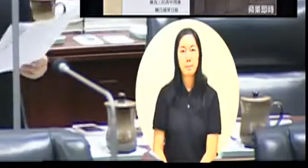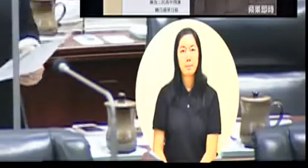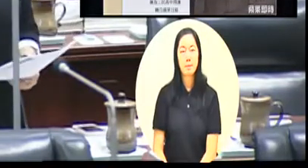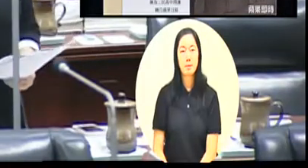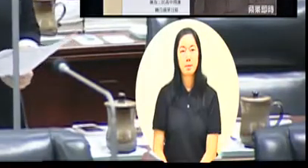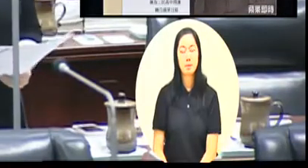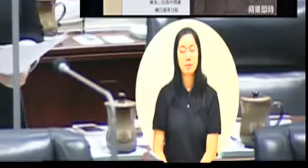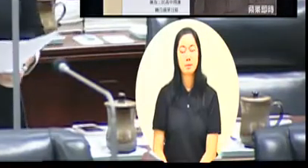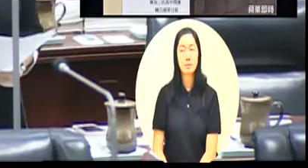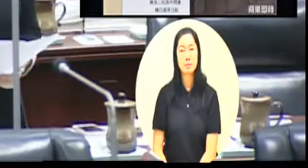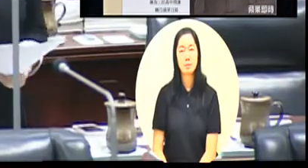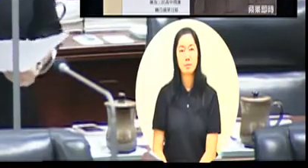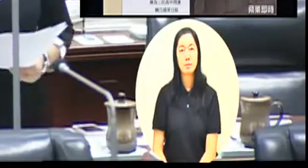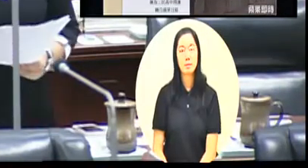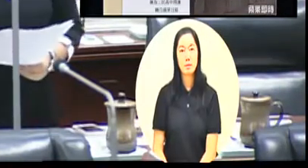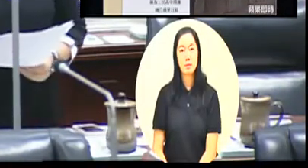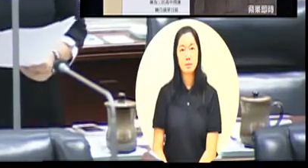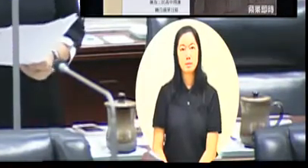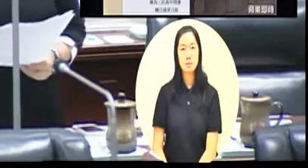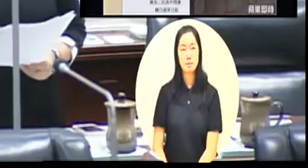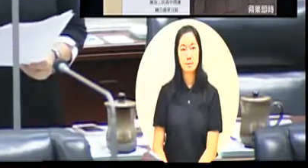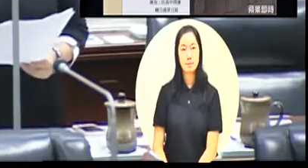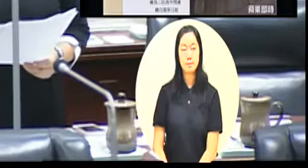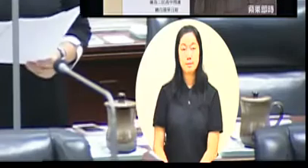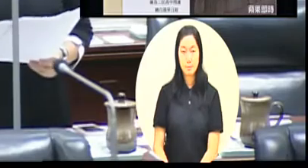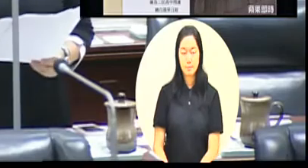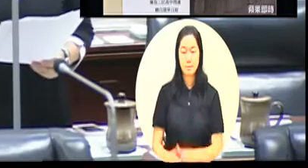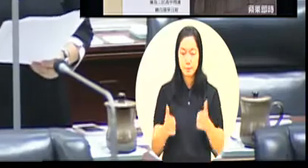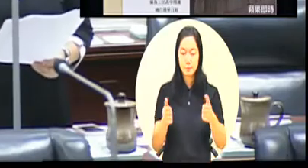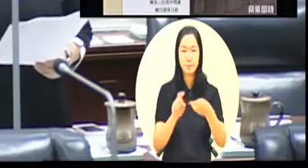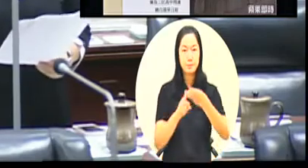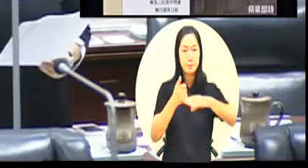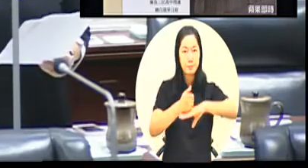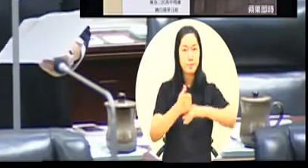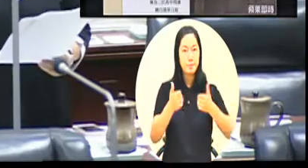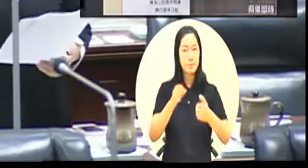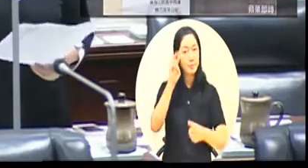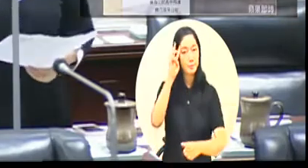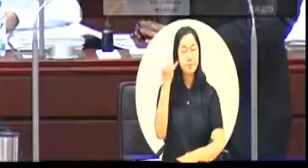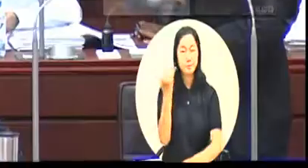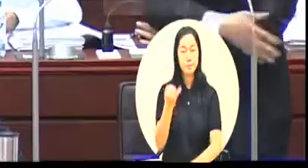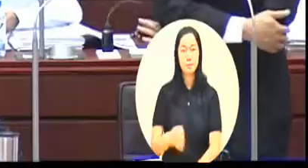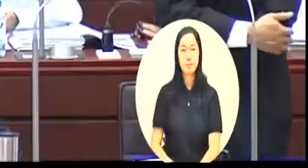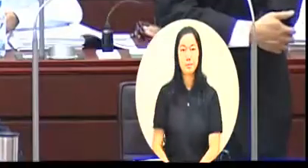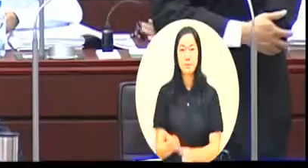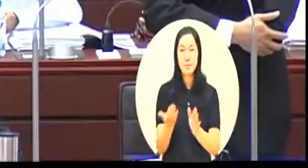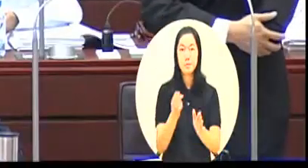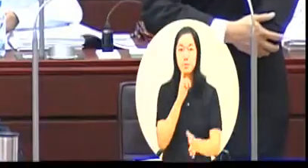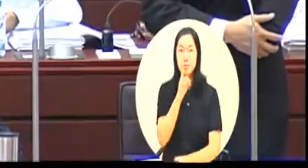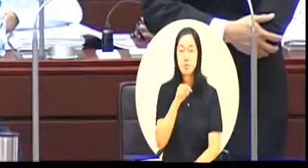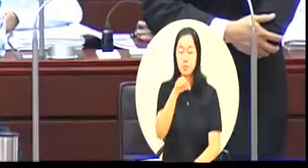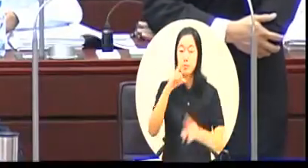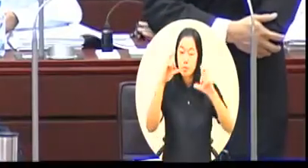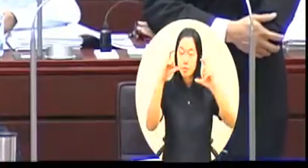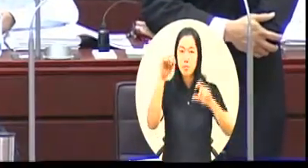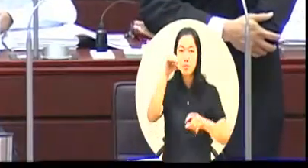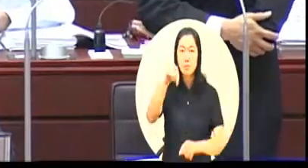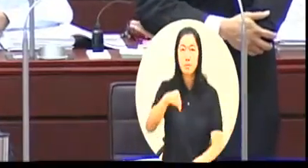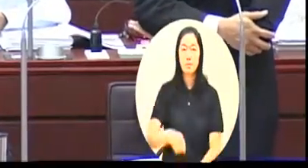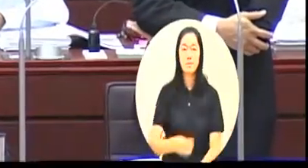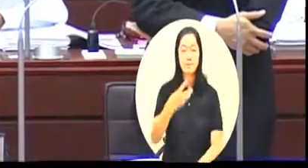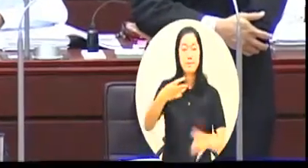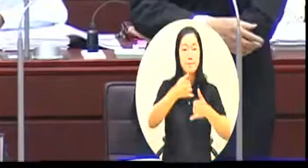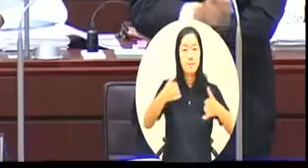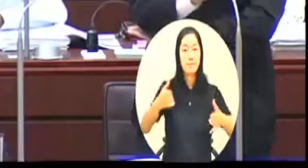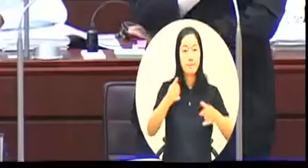处长请答复。 谢谢主席，谢谢同议员哦。刚刚讲的这个照片是三民高中